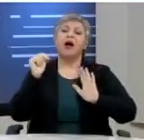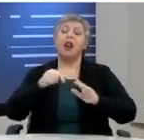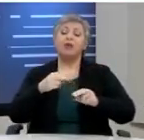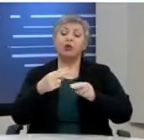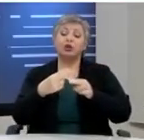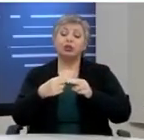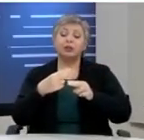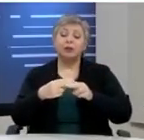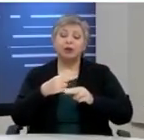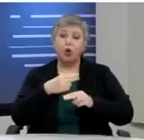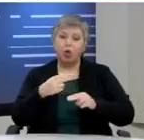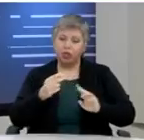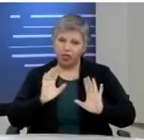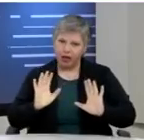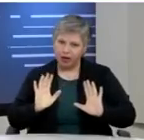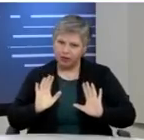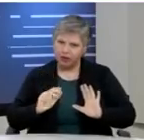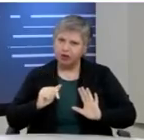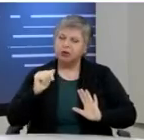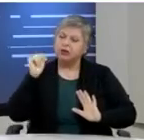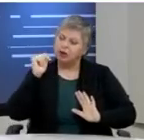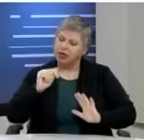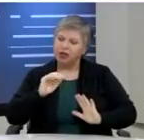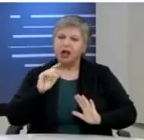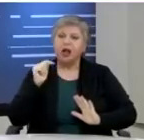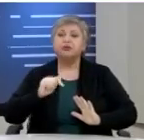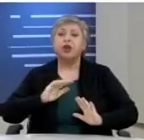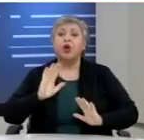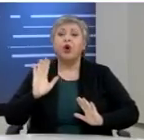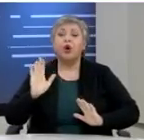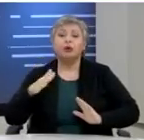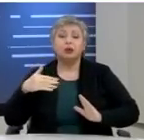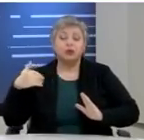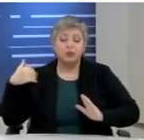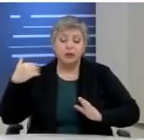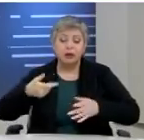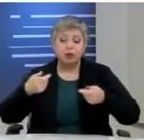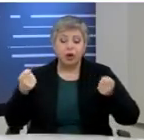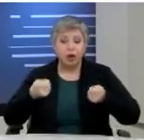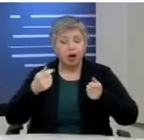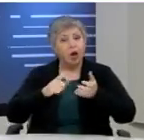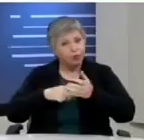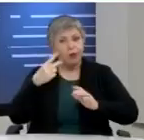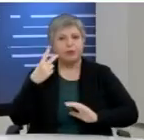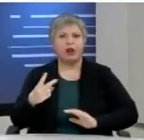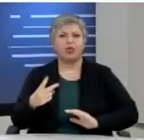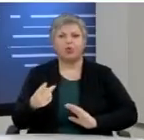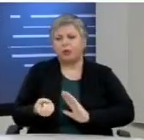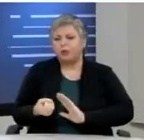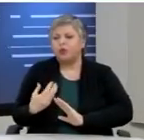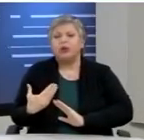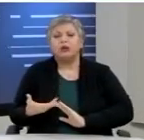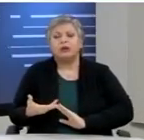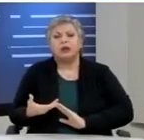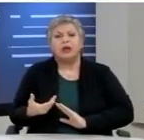κρινόμαστε, τα στερνά τιμούν τα πρώτα και όλοι κρινόμαστε για οτιδήποτε κάνουμε. Και επειδή το Κομμουνιστικό Κόμμα αναμετριέται με